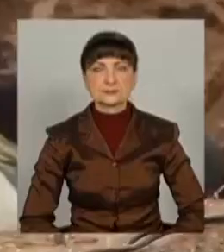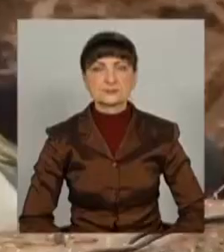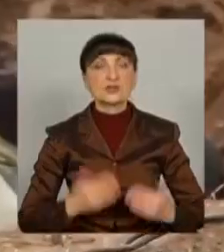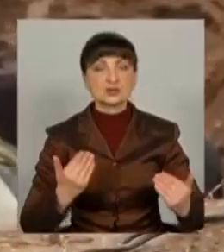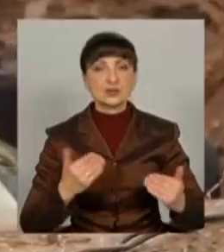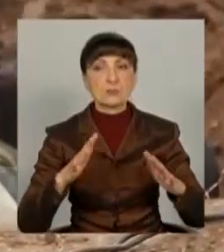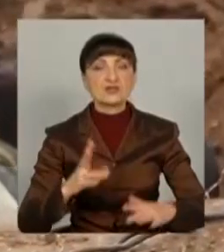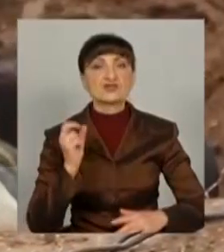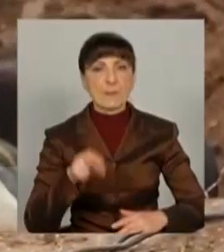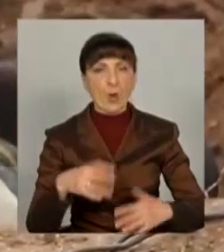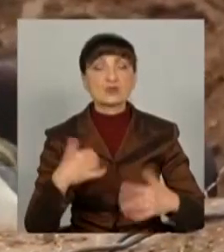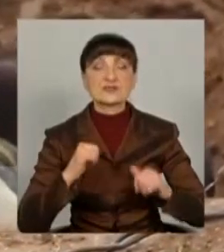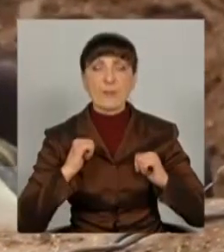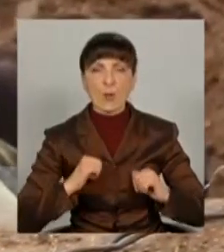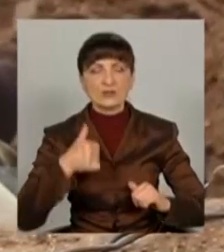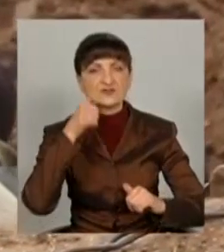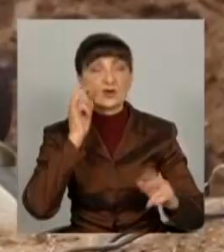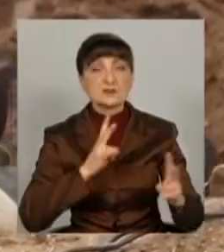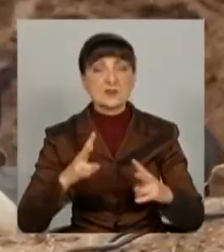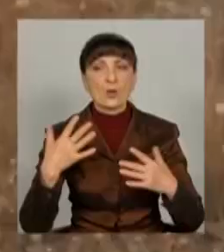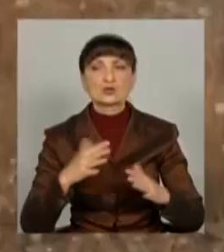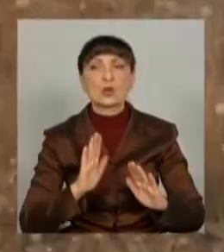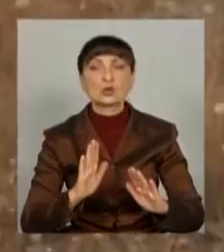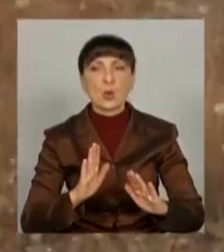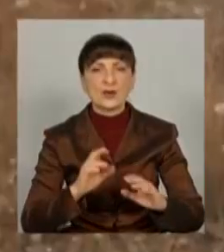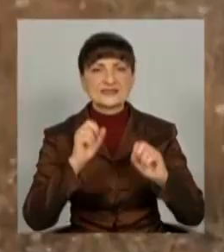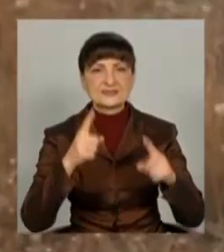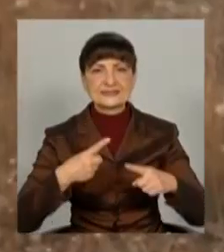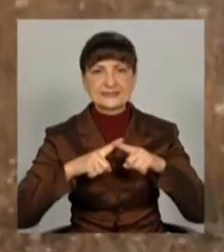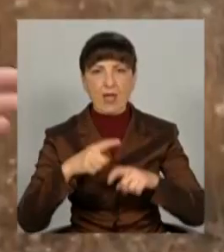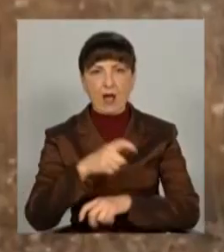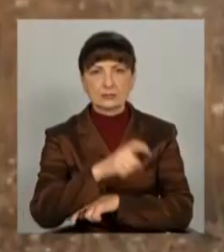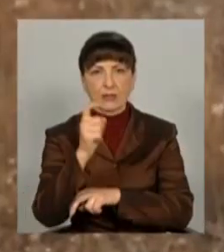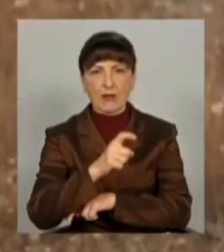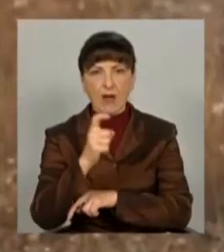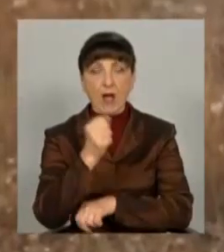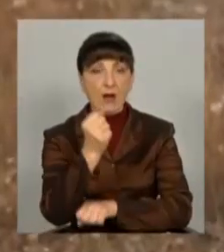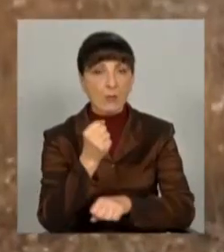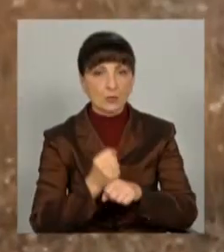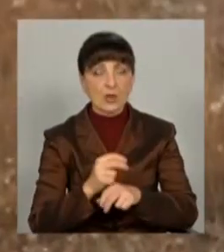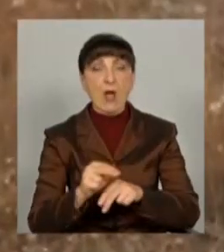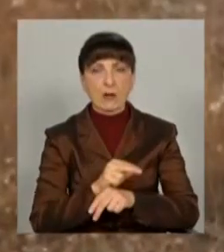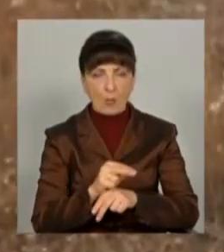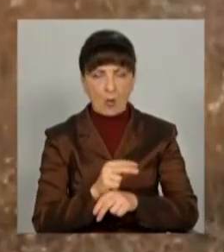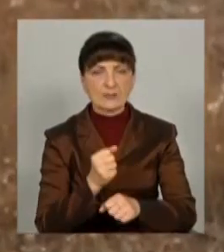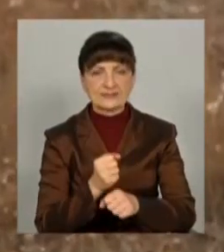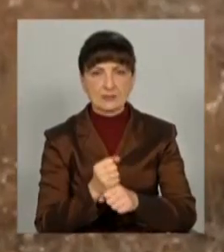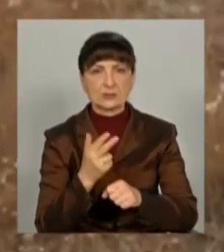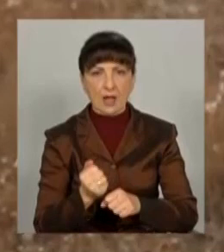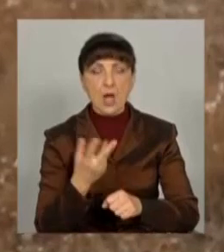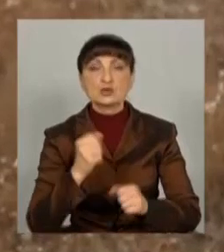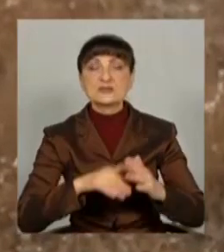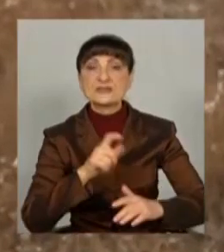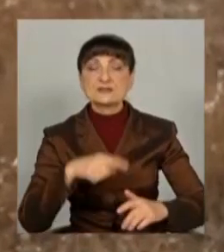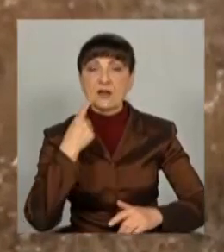Сейчас на месте ЧП спокойно, о вчерашнем инциденте напоминают лишь спецтехника и рабочие, которые проводят ремонтные работы. Еще